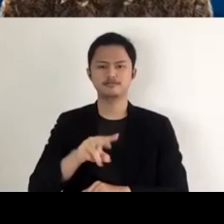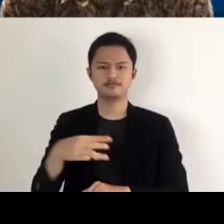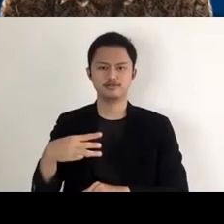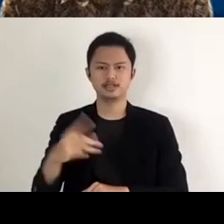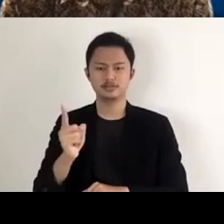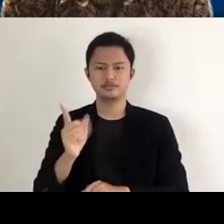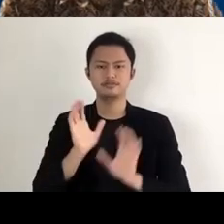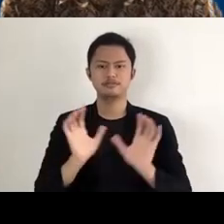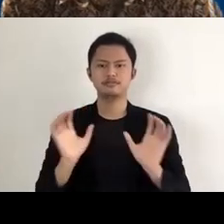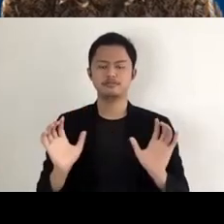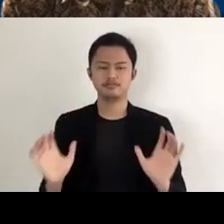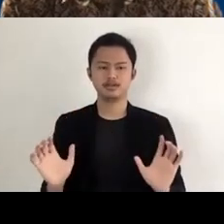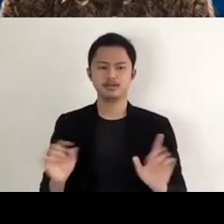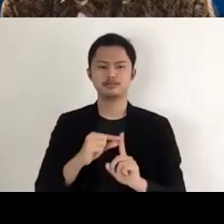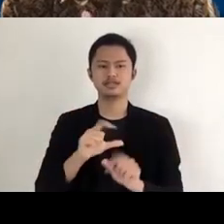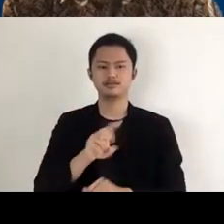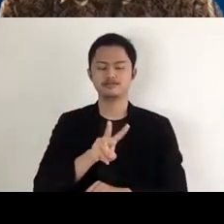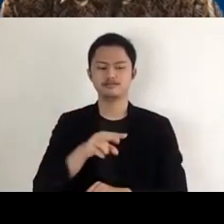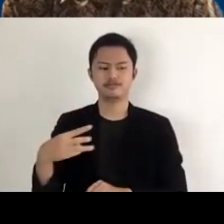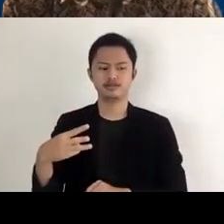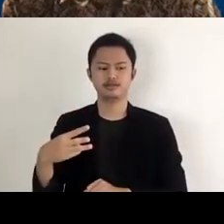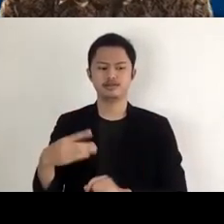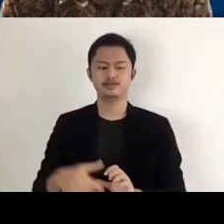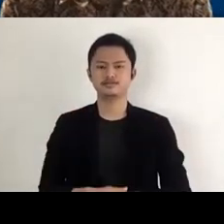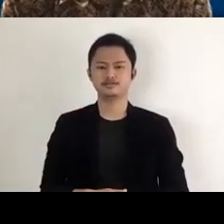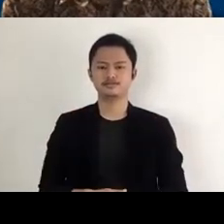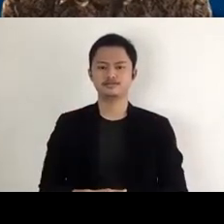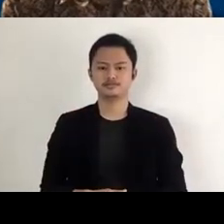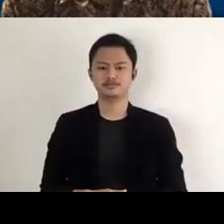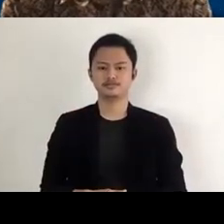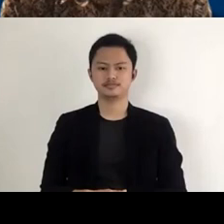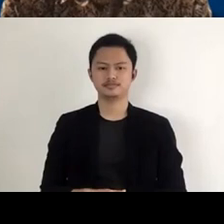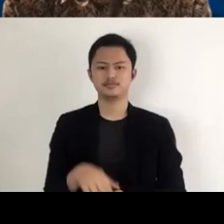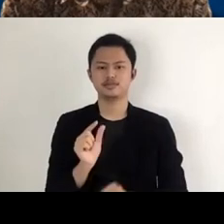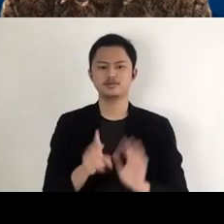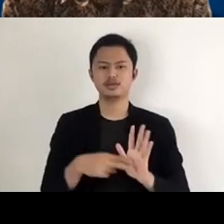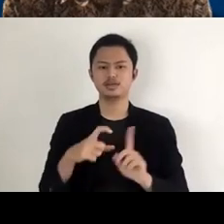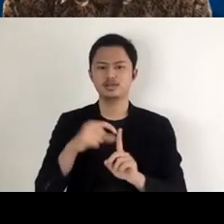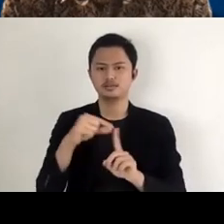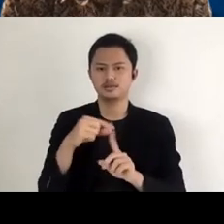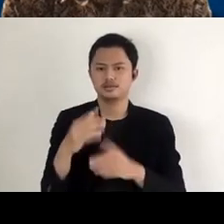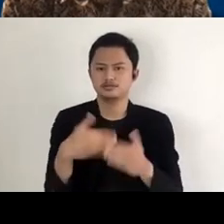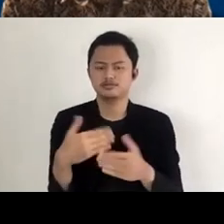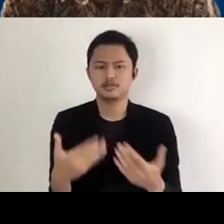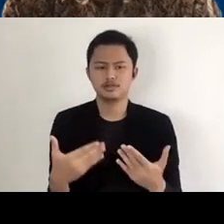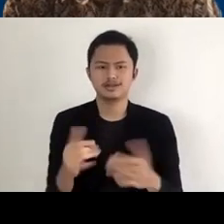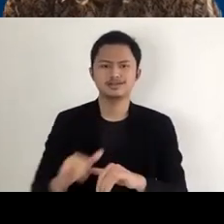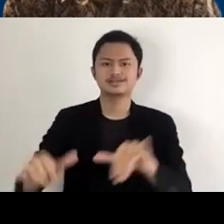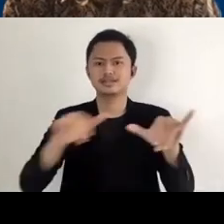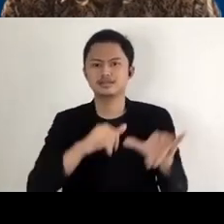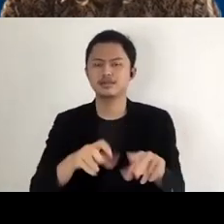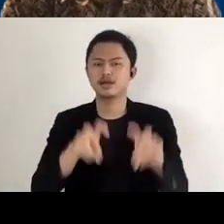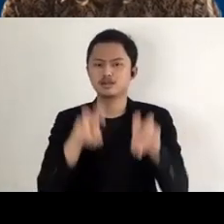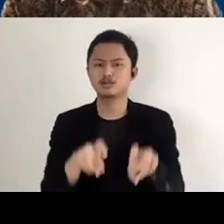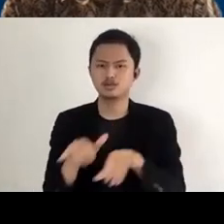inisiatif di BCP Indonesia yang UN di villaku adalah bersama-sama duduk